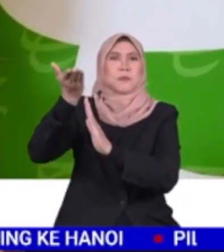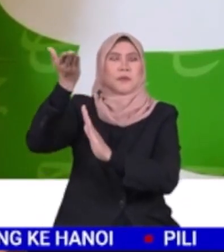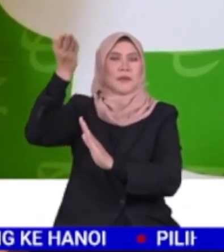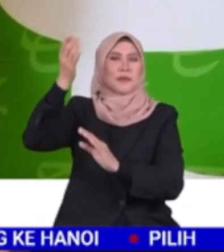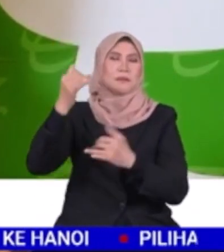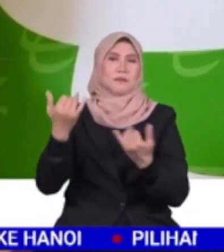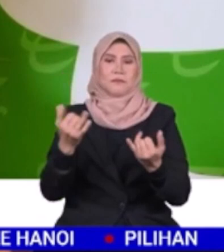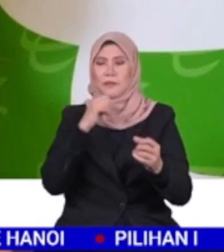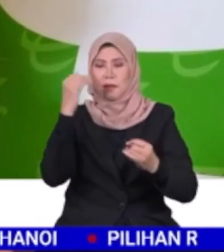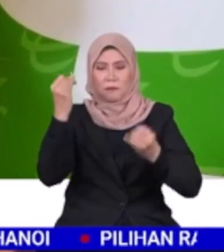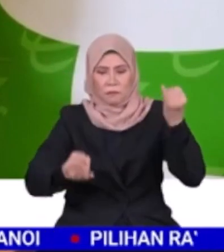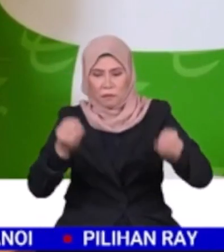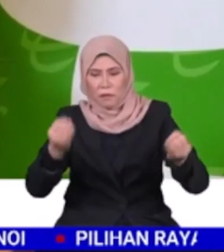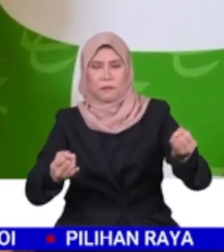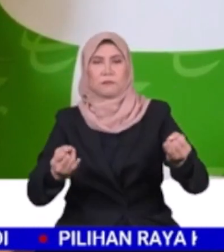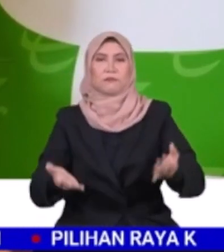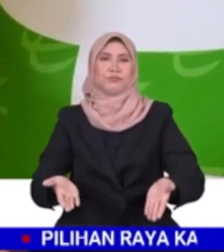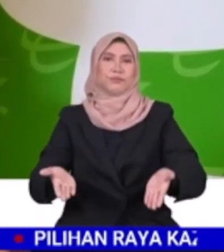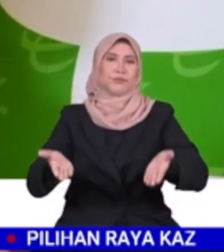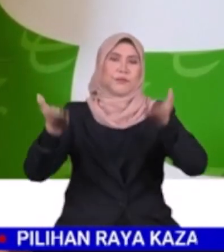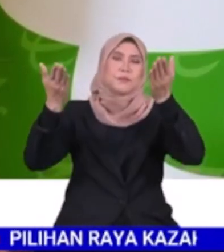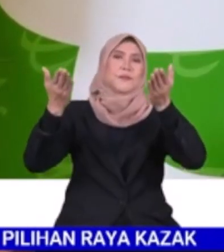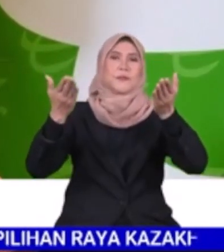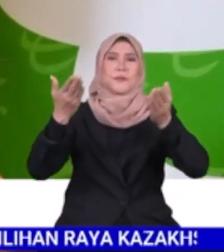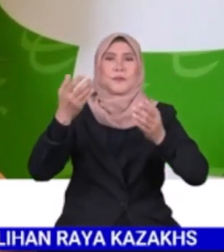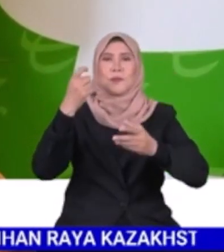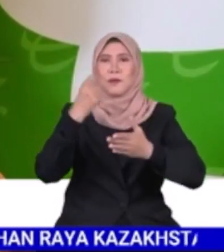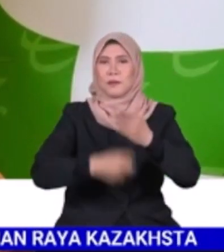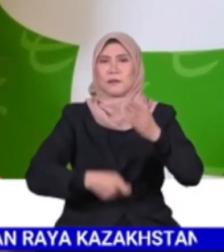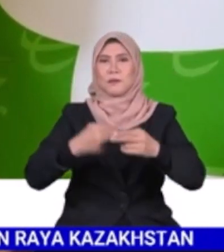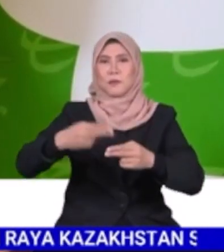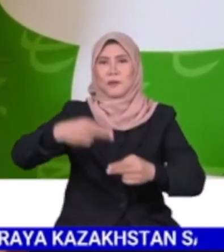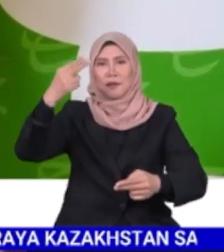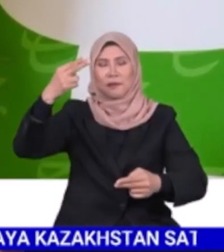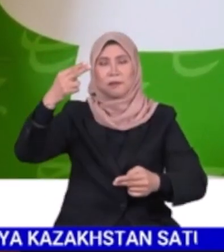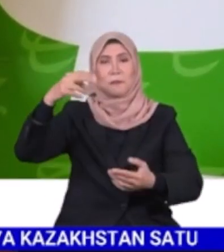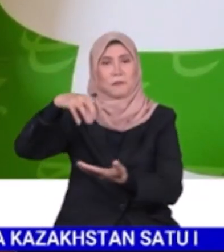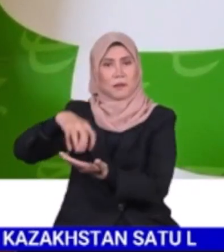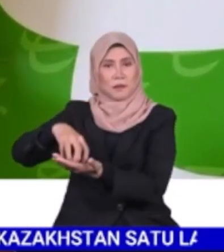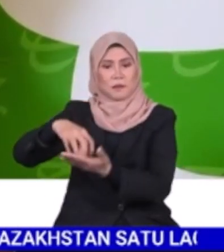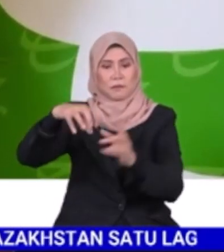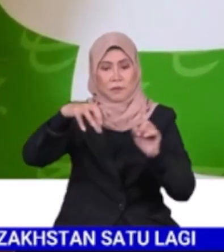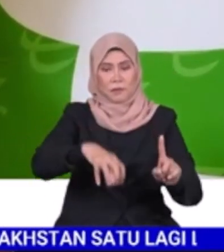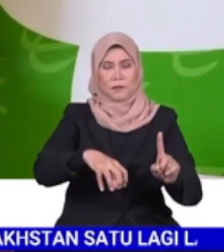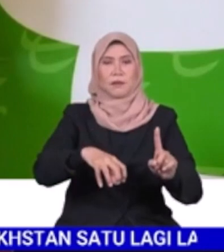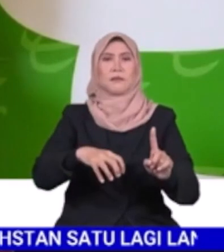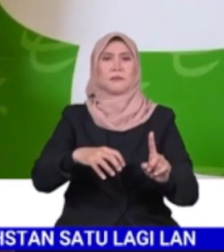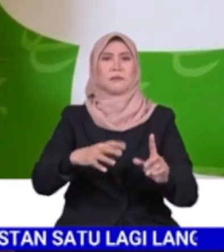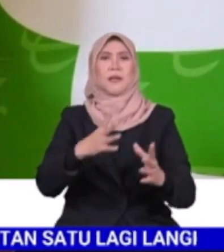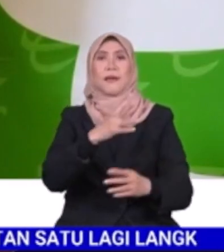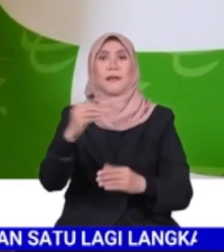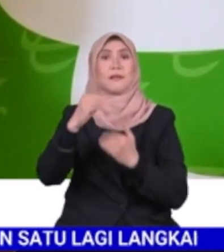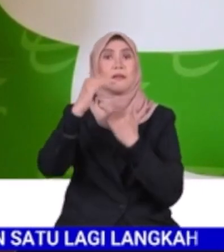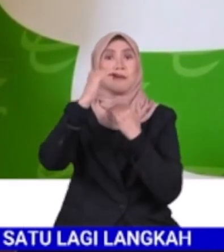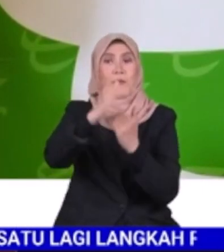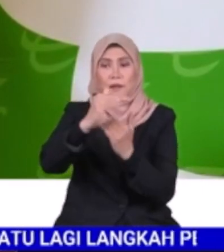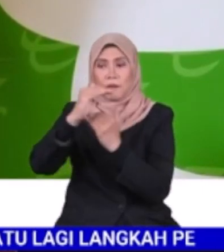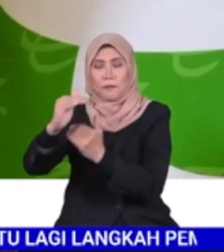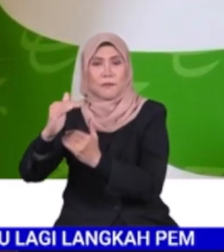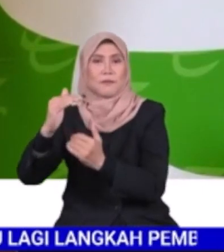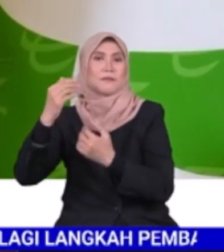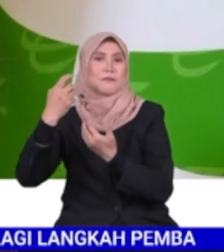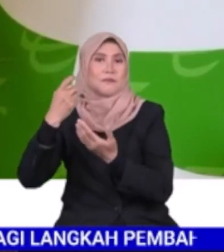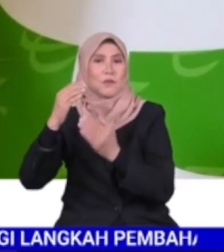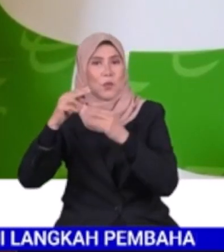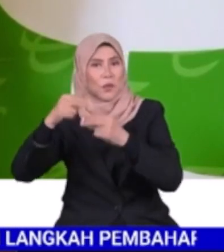yang agak tidak seimbang dengan itu hotel-hotel yang berada di mekanina agak terlihat dan dalam mesin yang